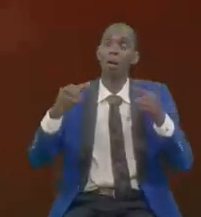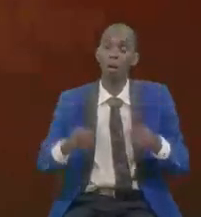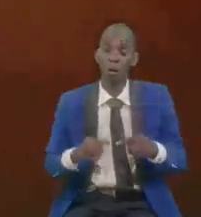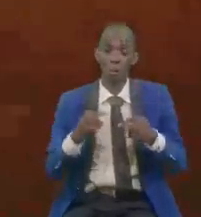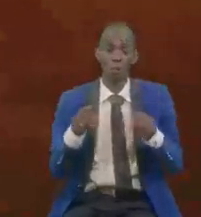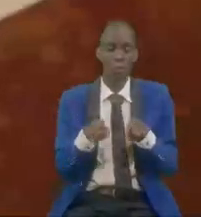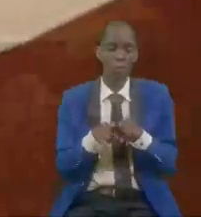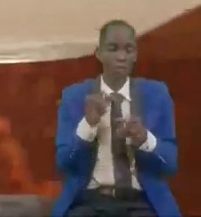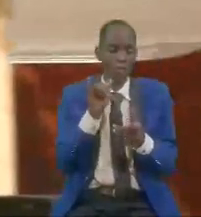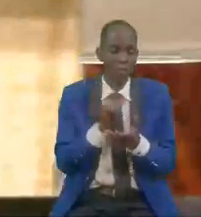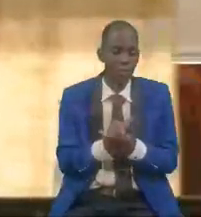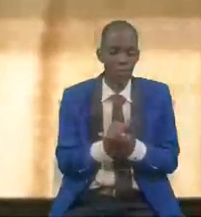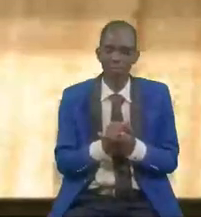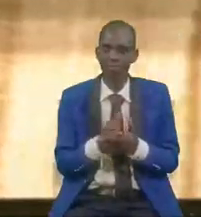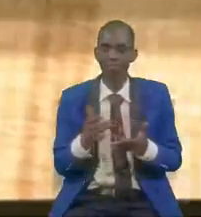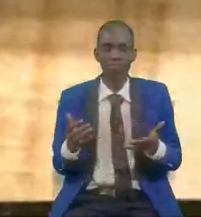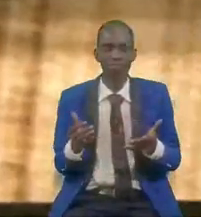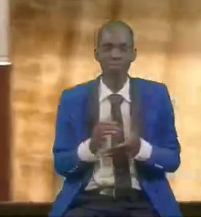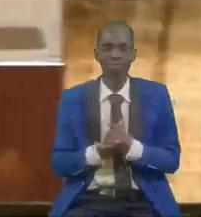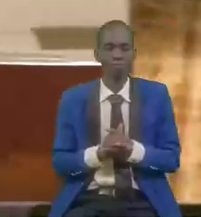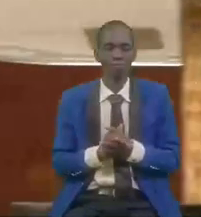dans cet état,